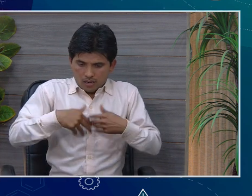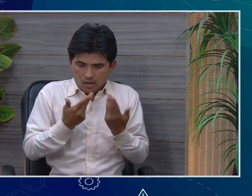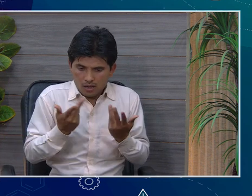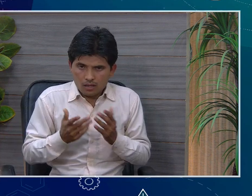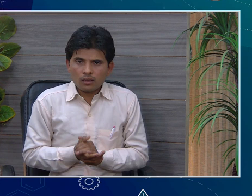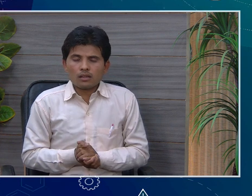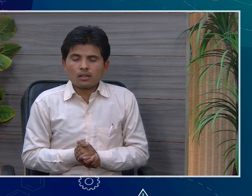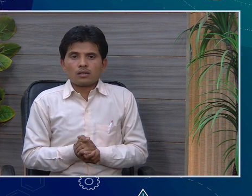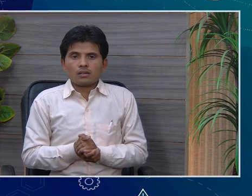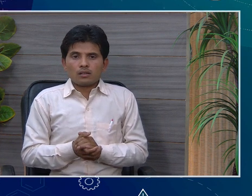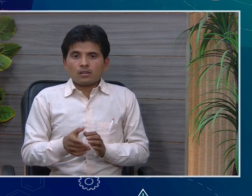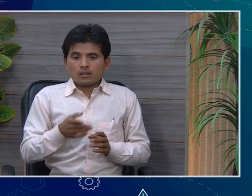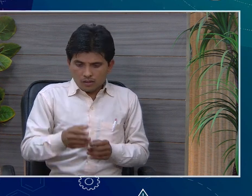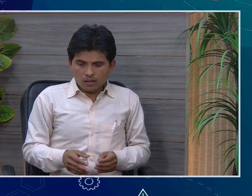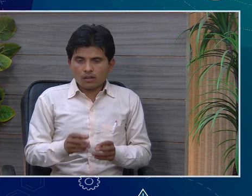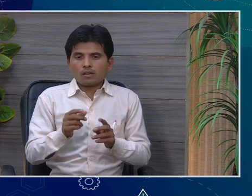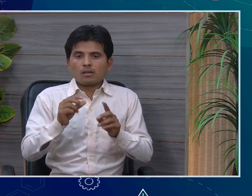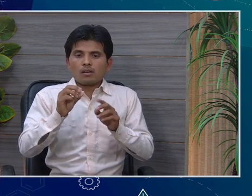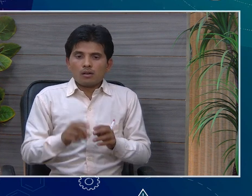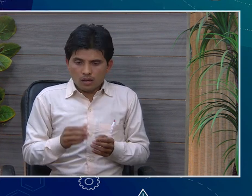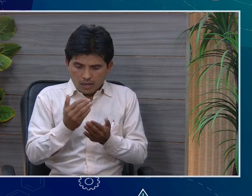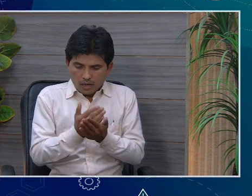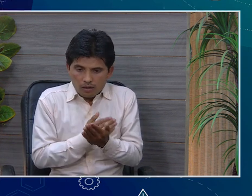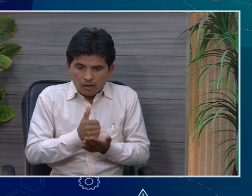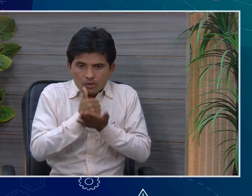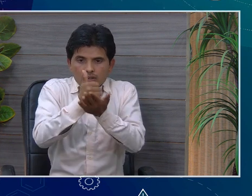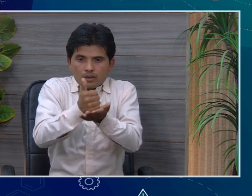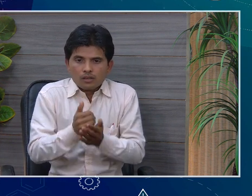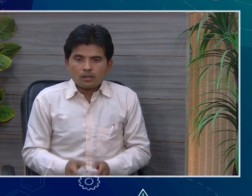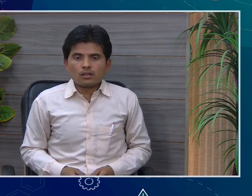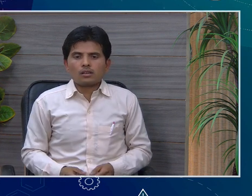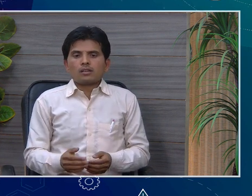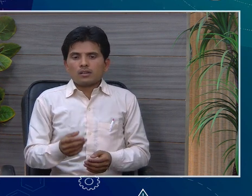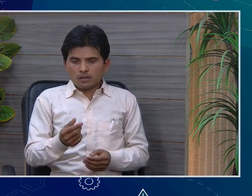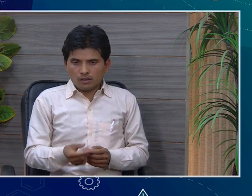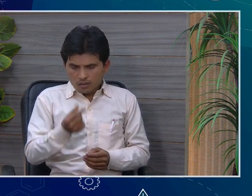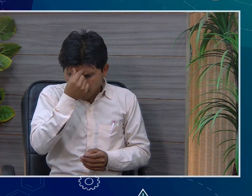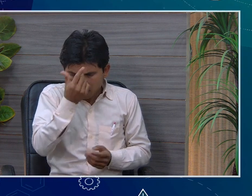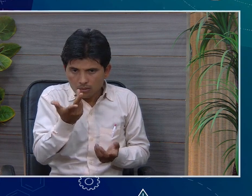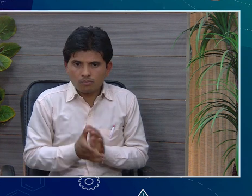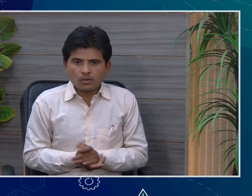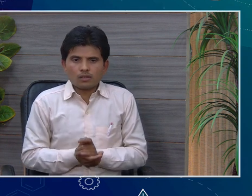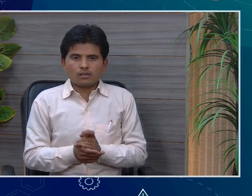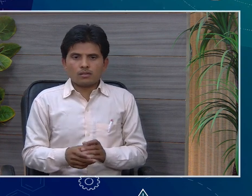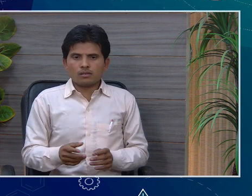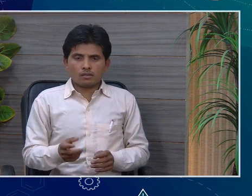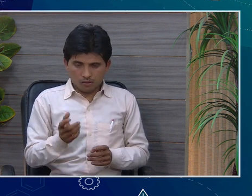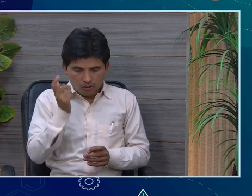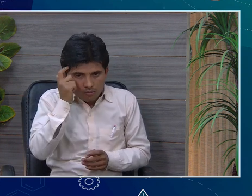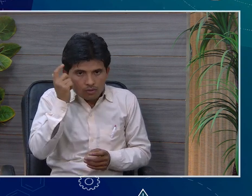कैसे करेंगे उनके फैसिलिटी प्रोवाइड हो सकती है यह सारी बातें दिमाग में आती